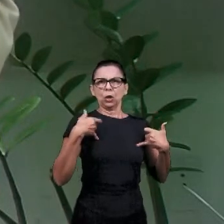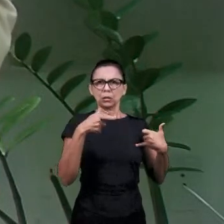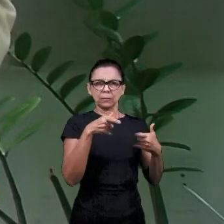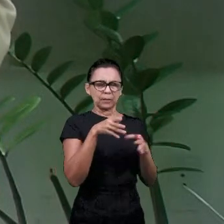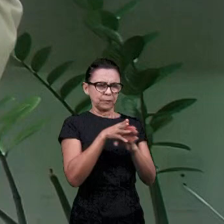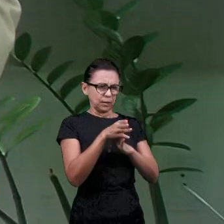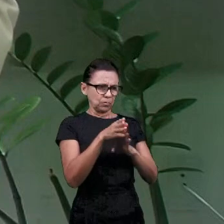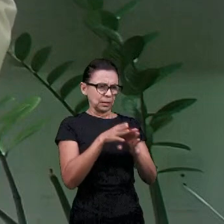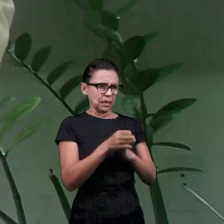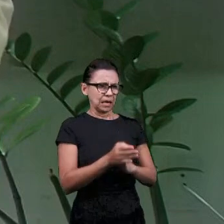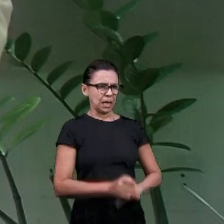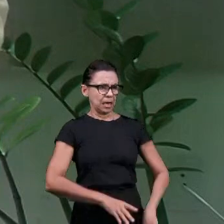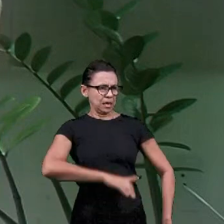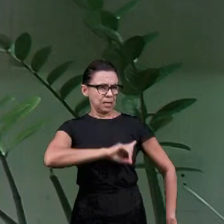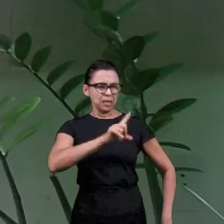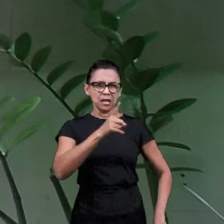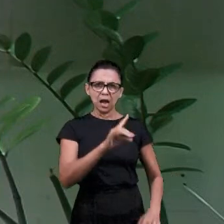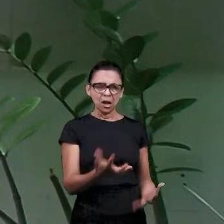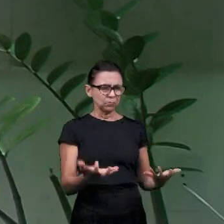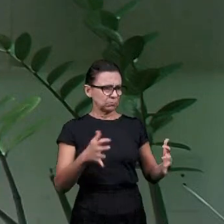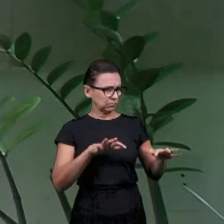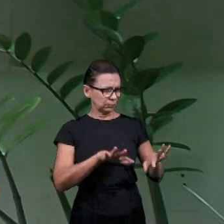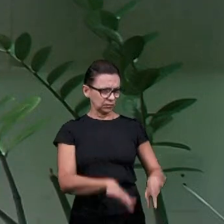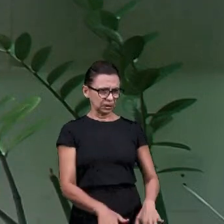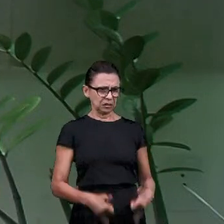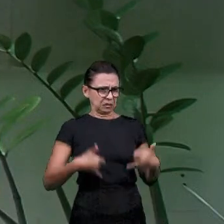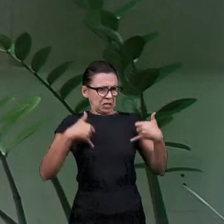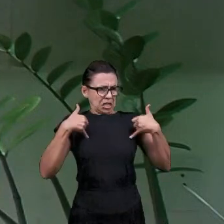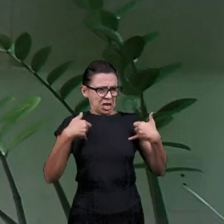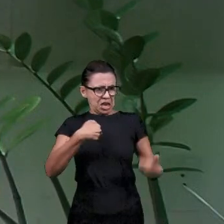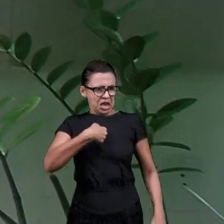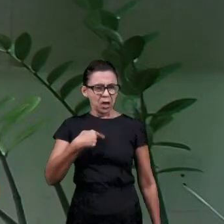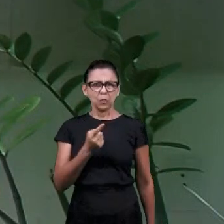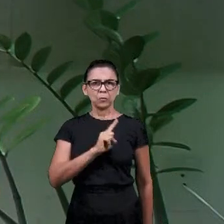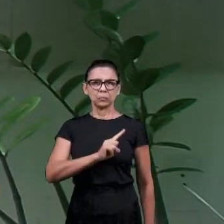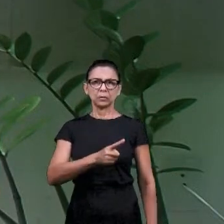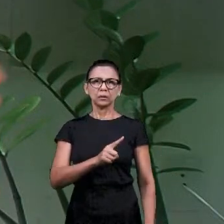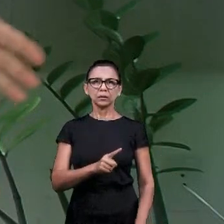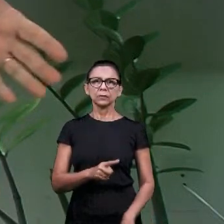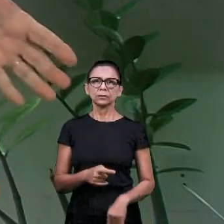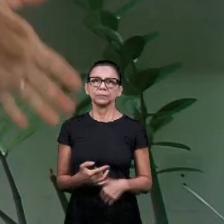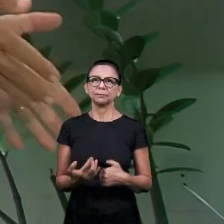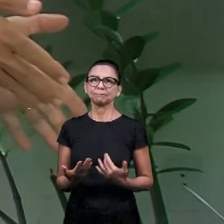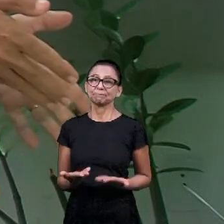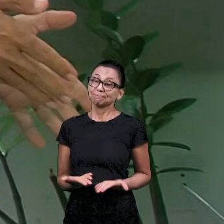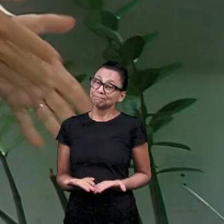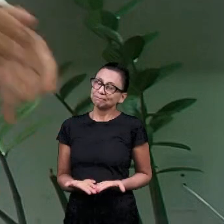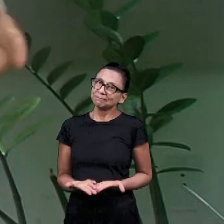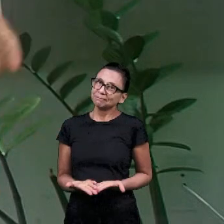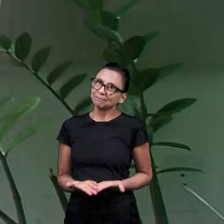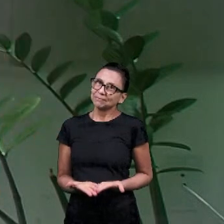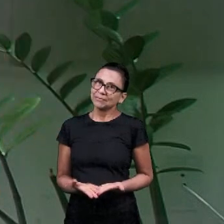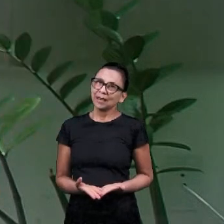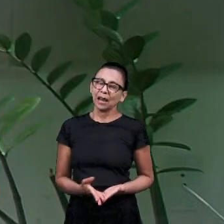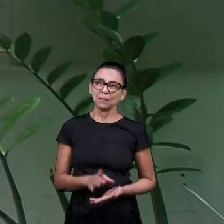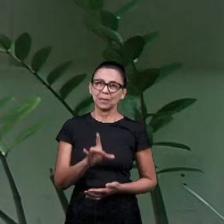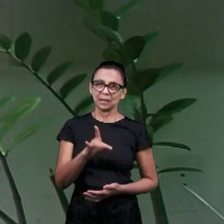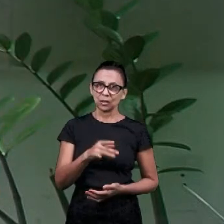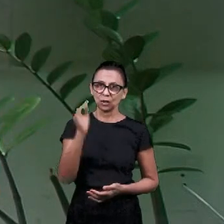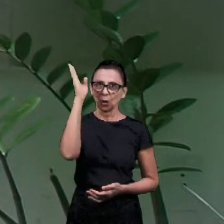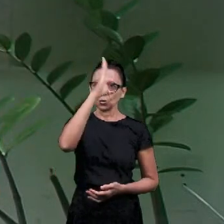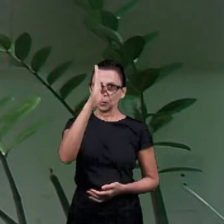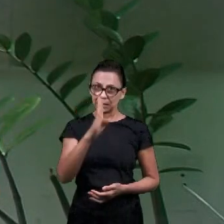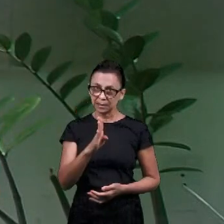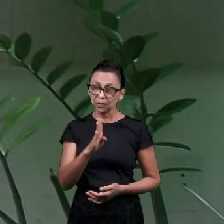sa manière, mais vous êtes attentif. Parce que c'est le monde qui est là. Ce n'est pas le monde simplement ici au Brésil, la Chine, au Japon, non,